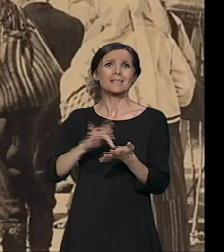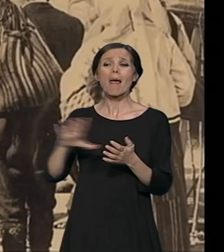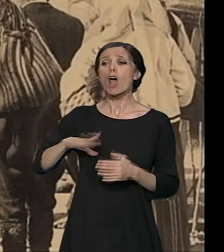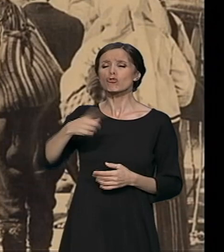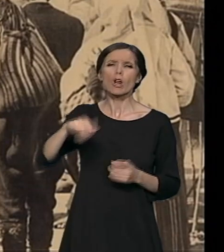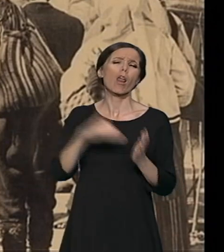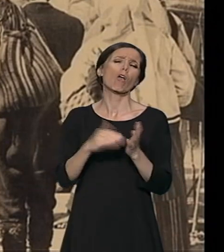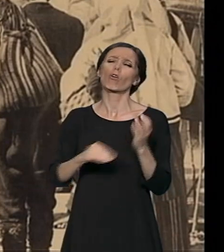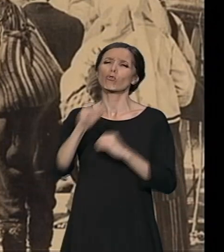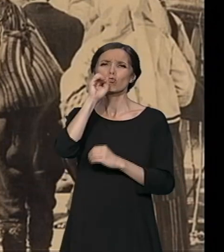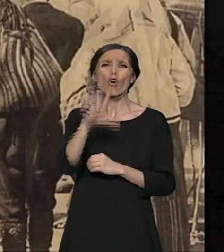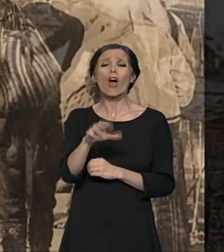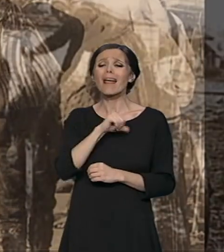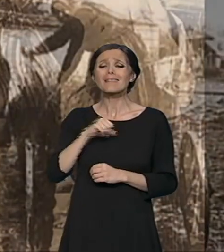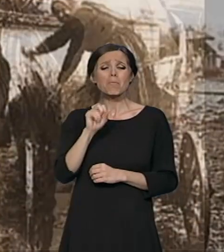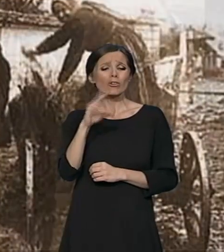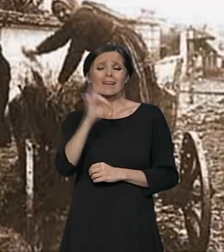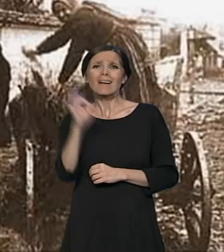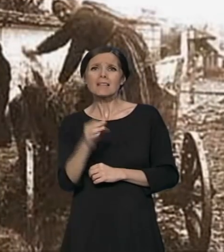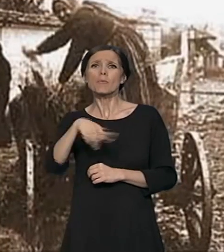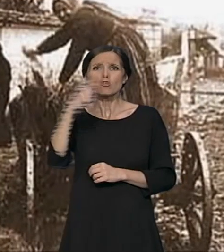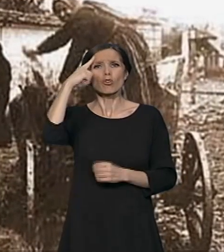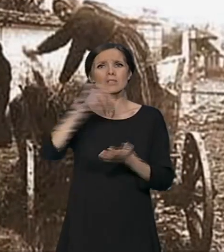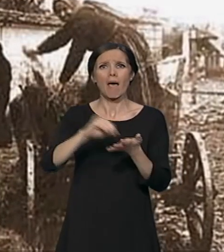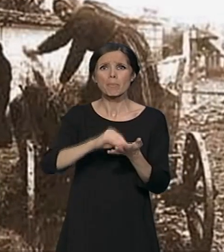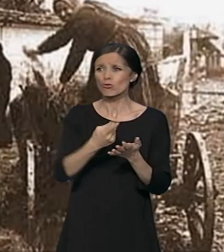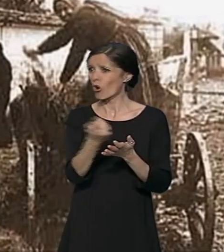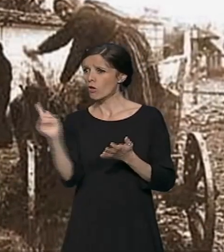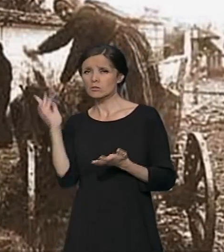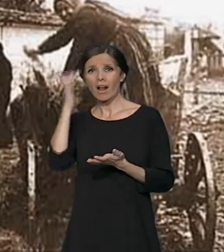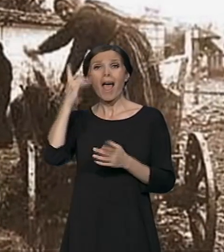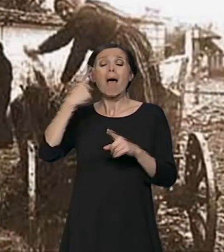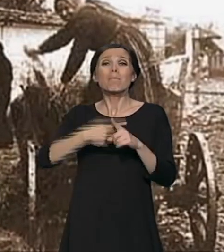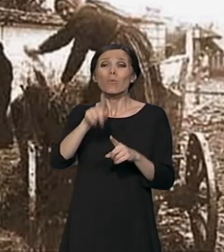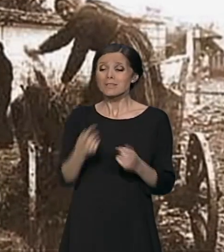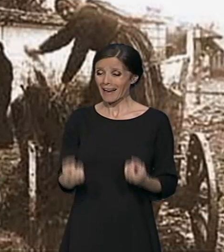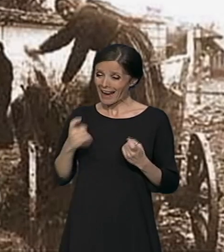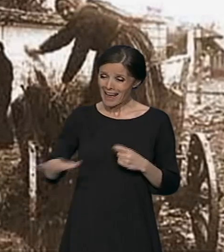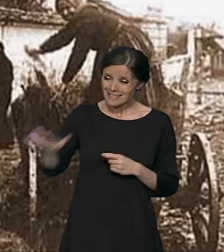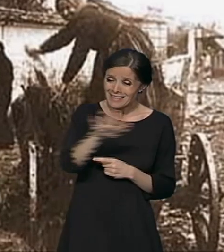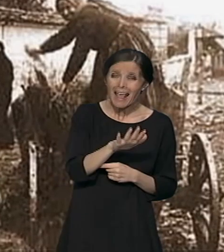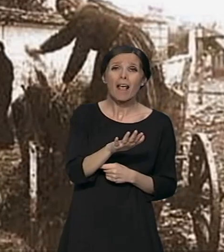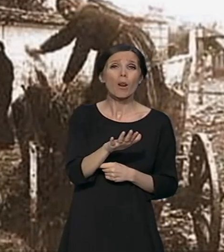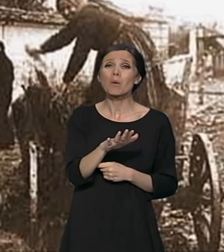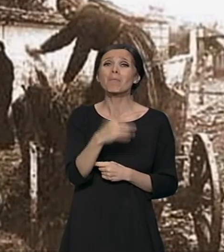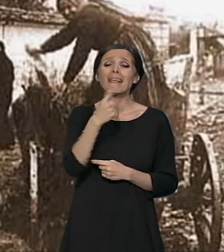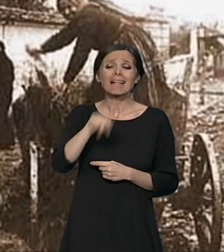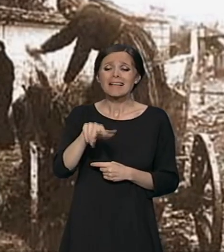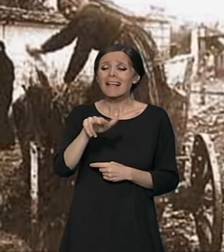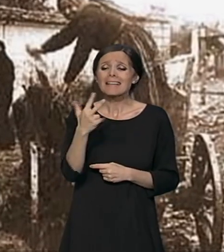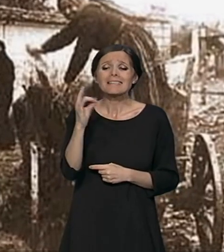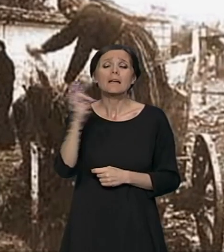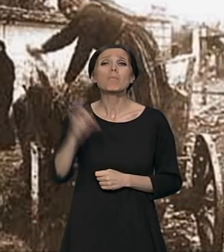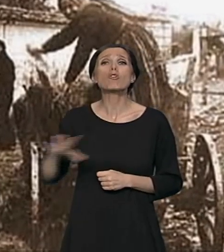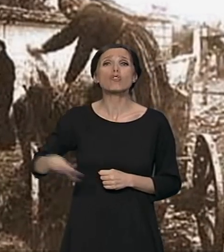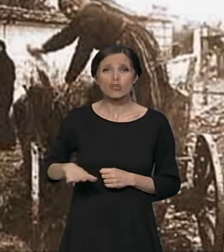oko 13%, s tim što je na selu pismeno bilo 1,3% žena, dakle